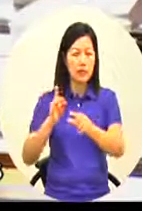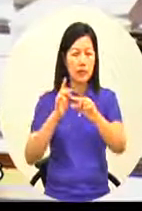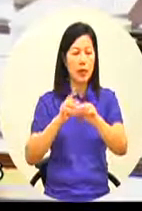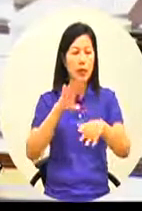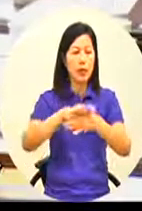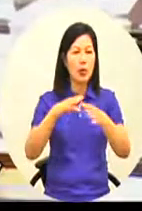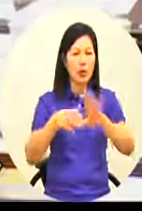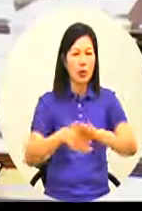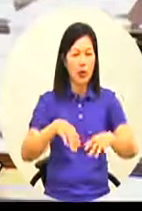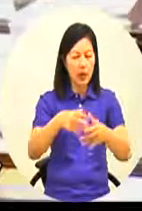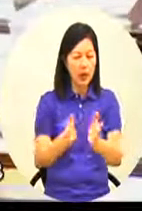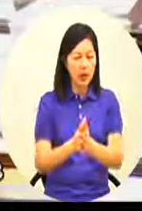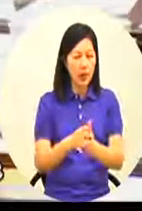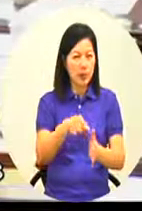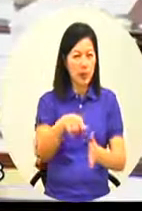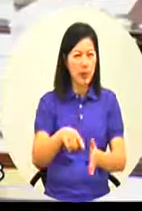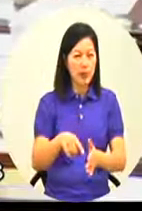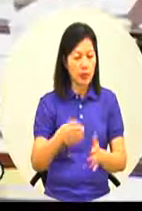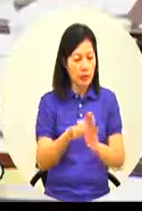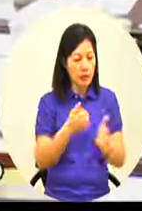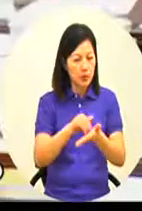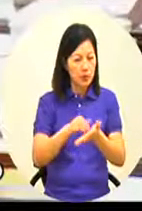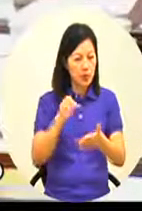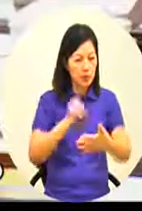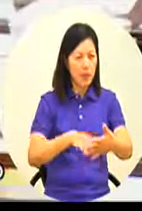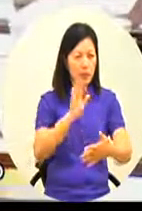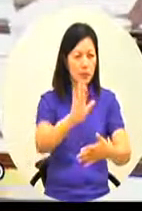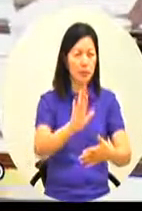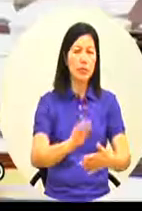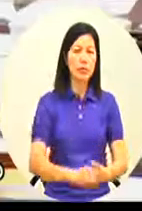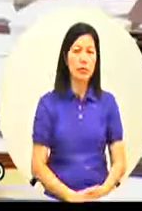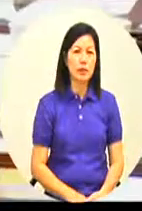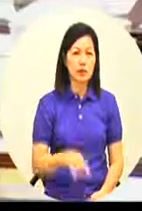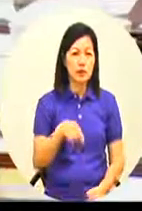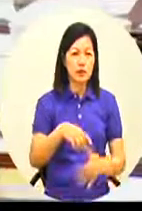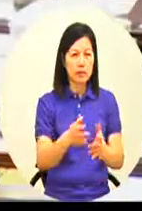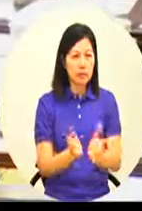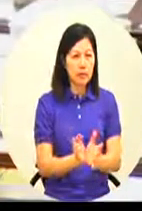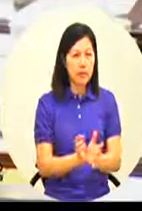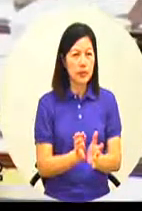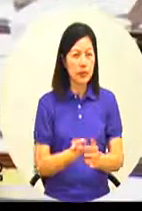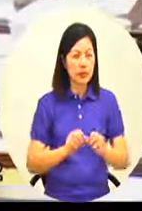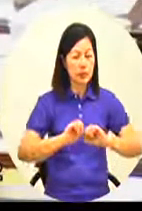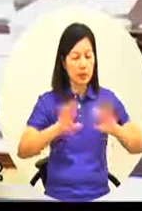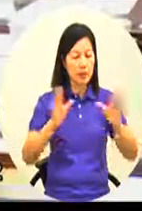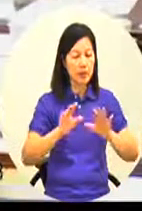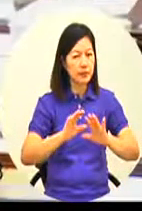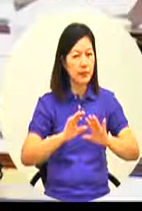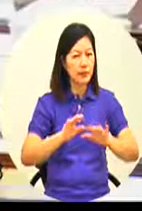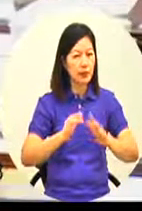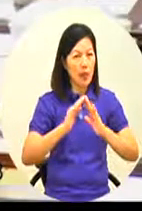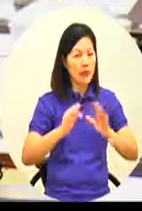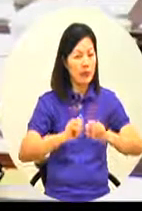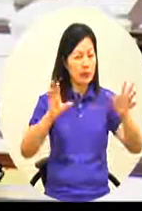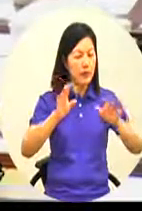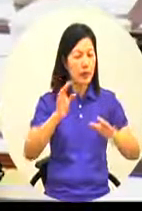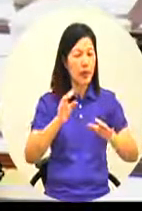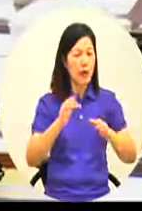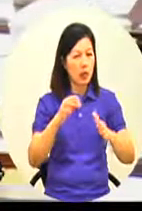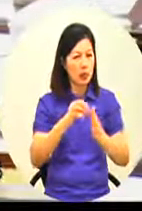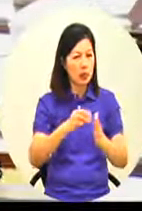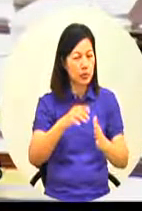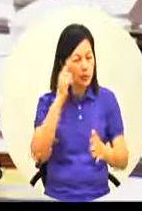来整个改造整个哈马星，那所以说我想在这个部分的话，都发局有没有什么想法，可以让